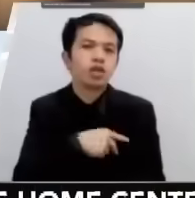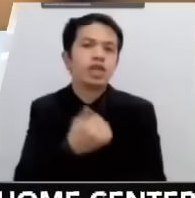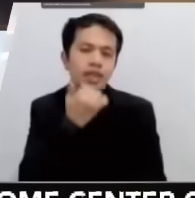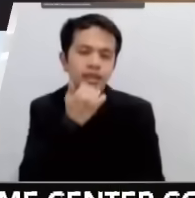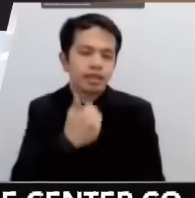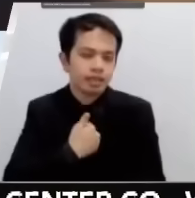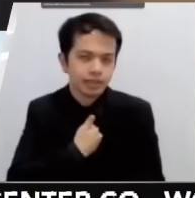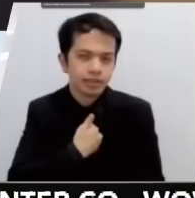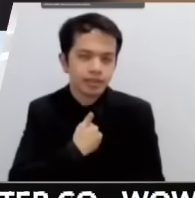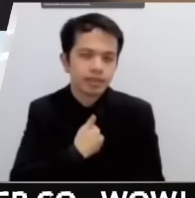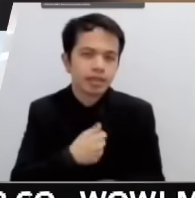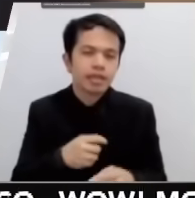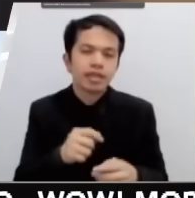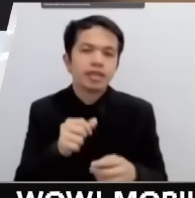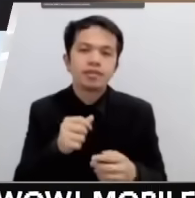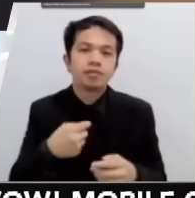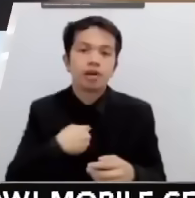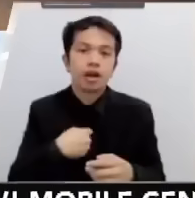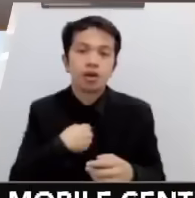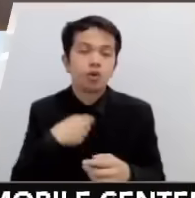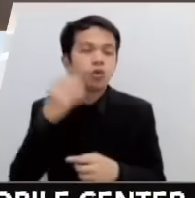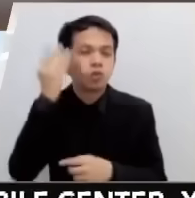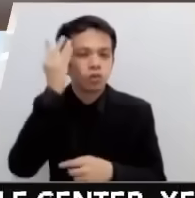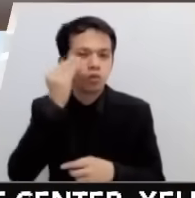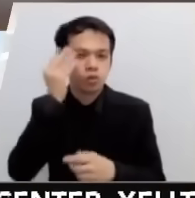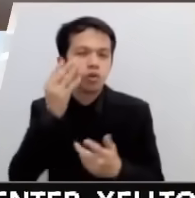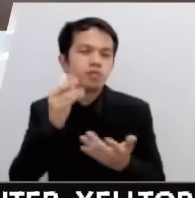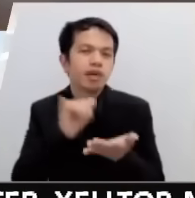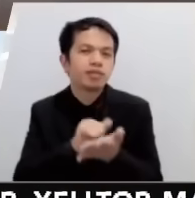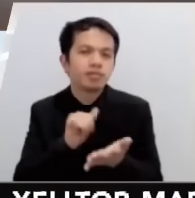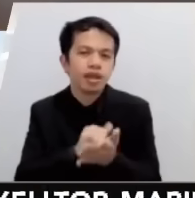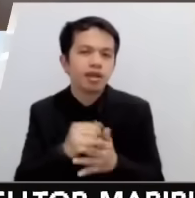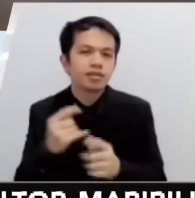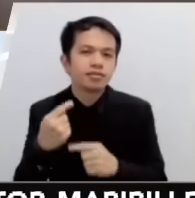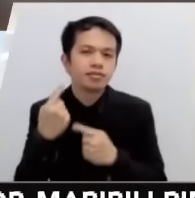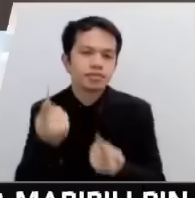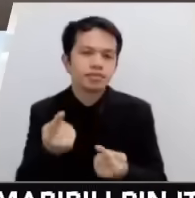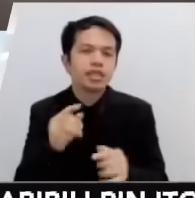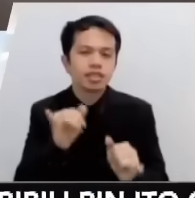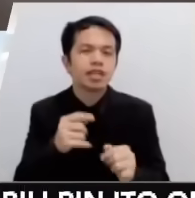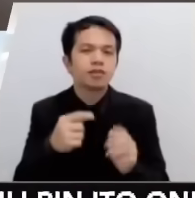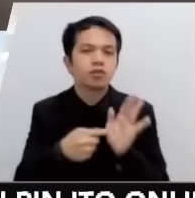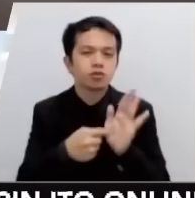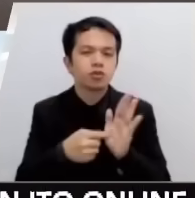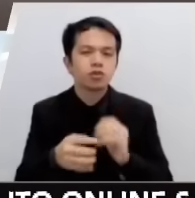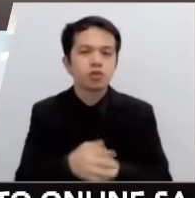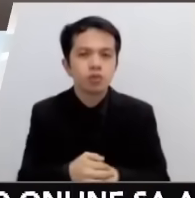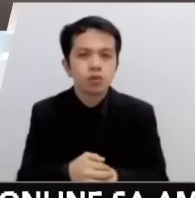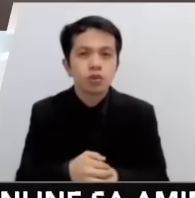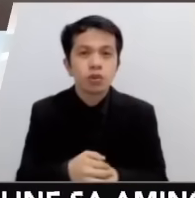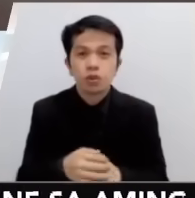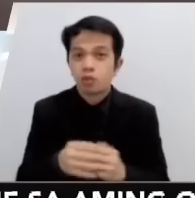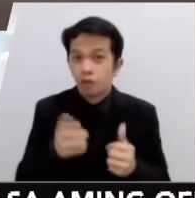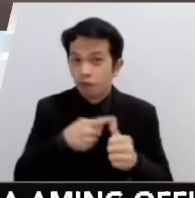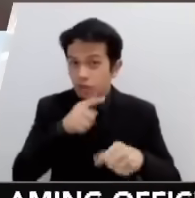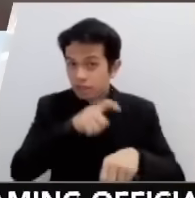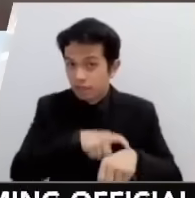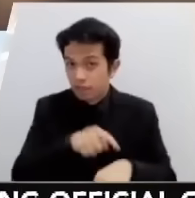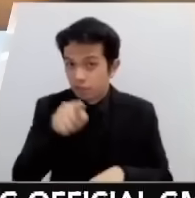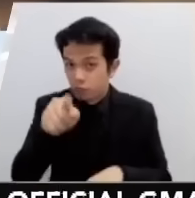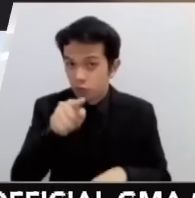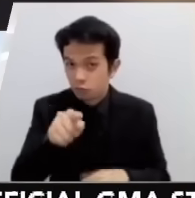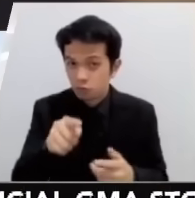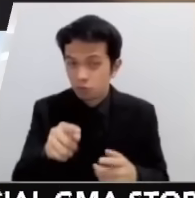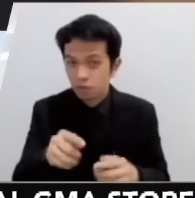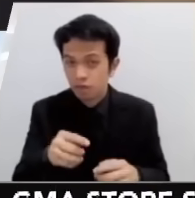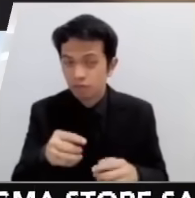it does not in any way reflect on the organization that that I represent traffic very quickly po ito ho bang unang pagkakataon na in your words e binastos ang